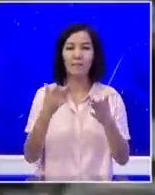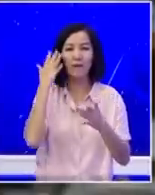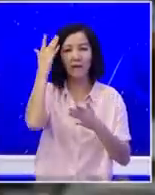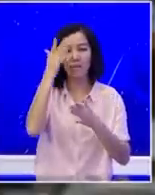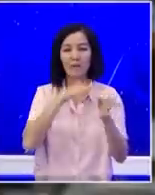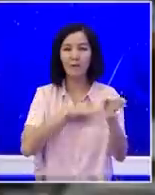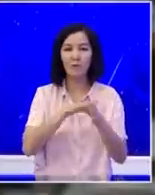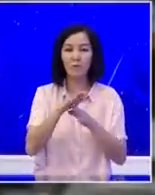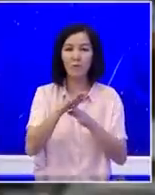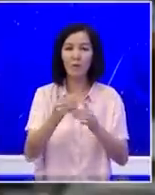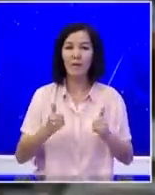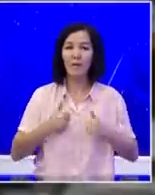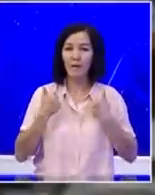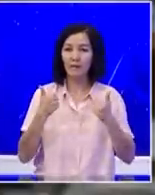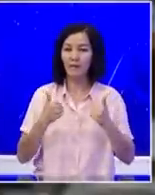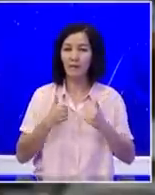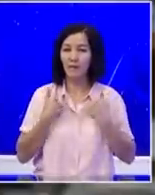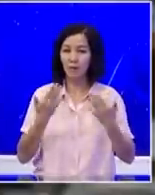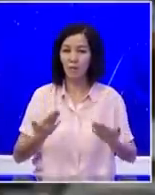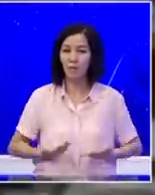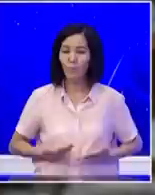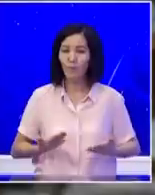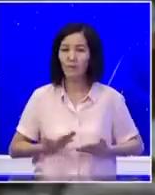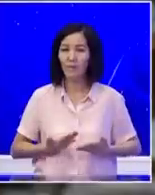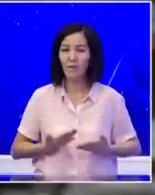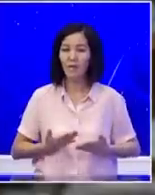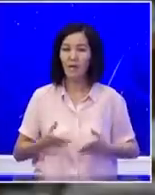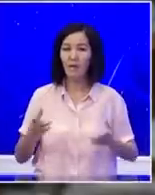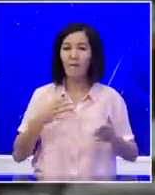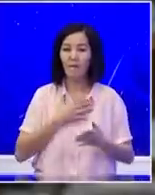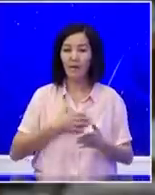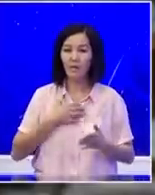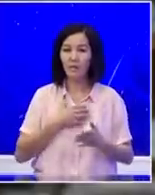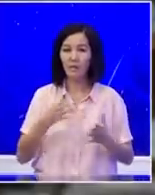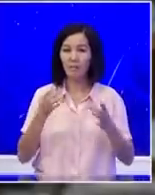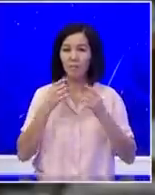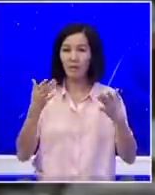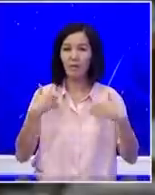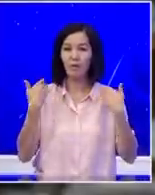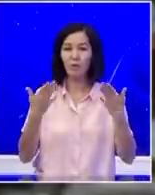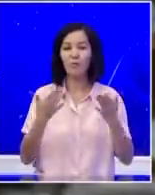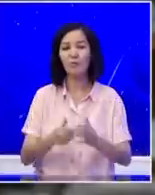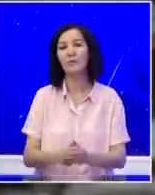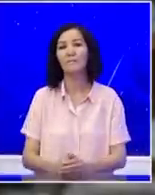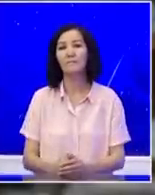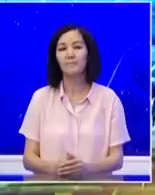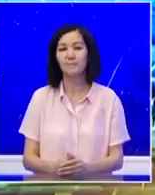армандарыңызға қол жеткізіп, өмір құндылықтарын естен шығармаңыздар. Мереке құтты болсын.